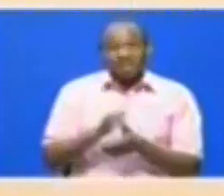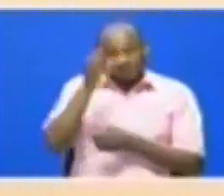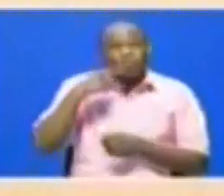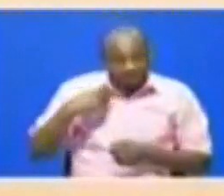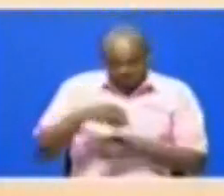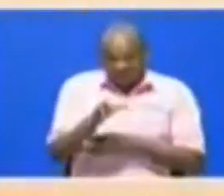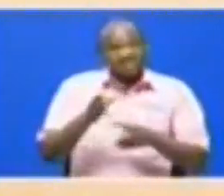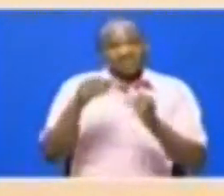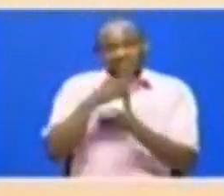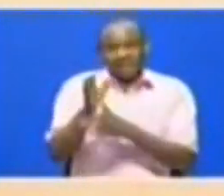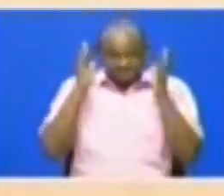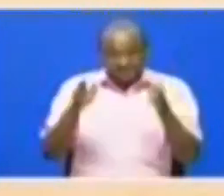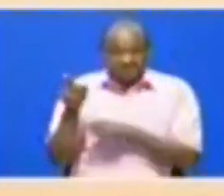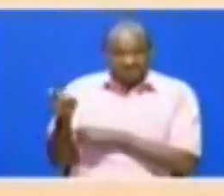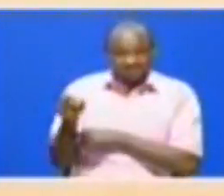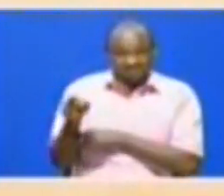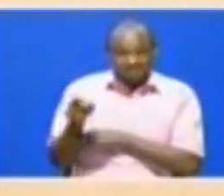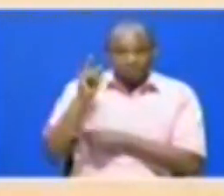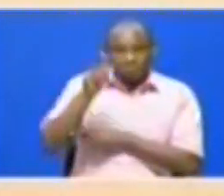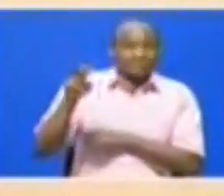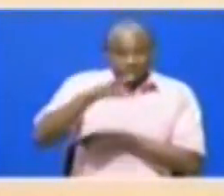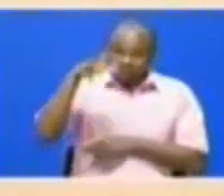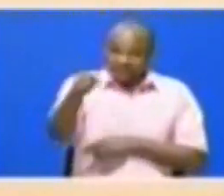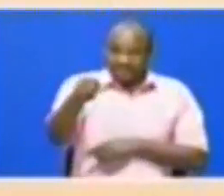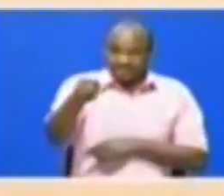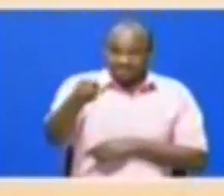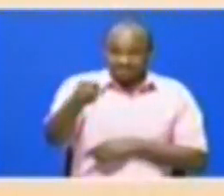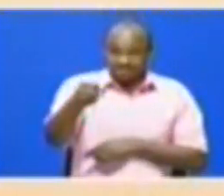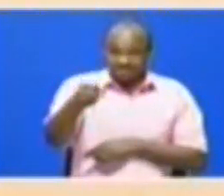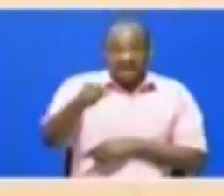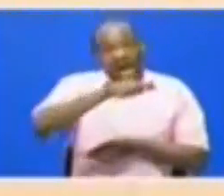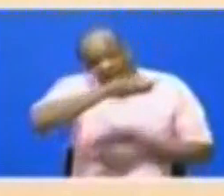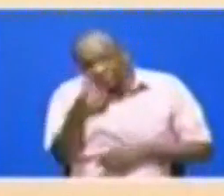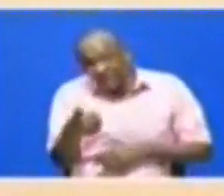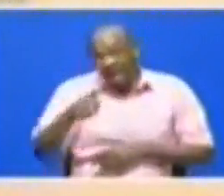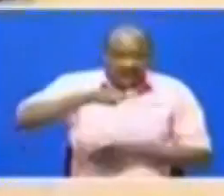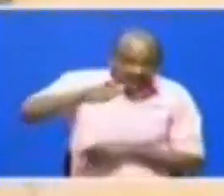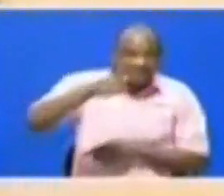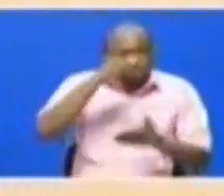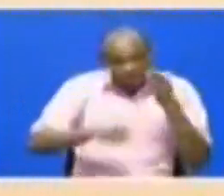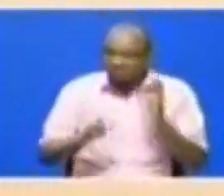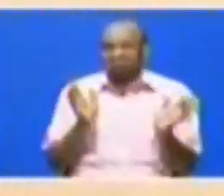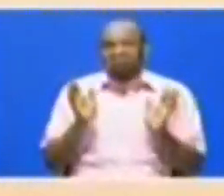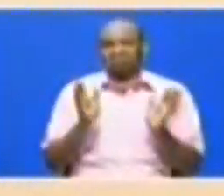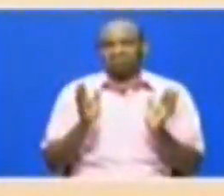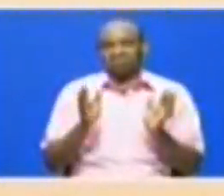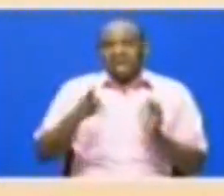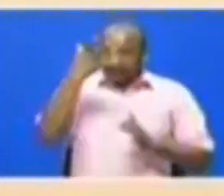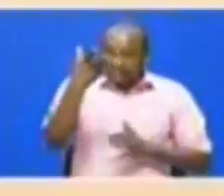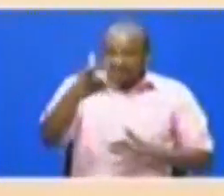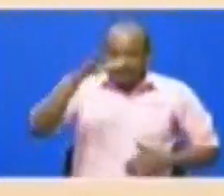python mpaka utumie mkono. Hakuna kutumia hiyo grab stick.